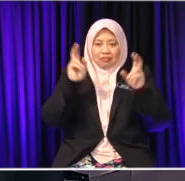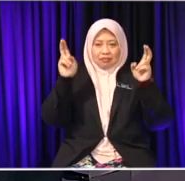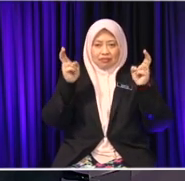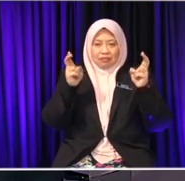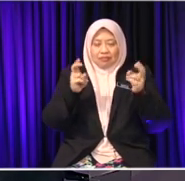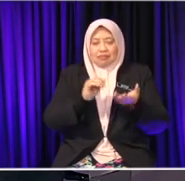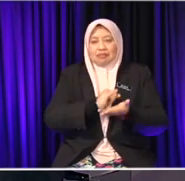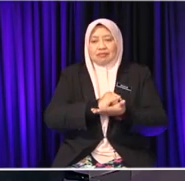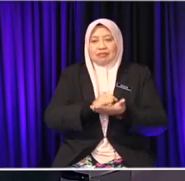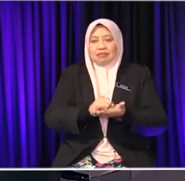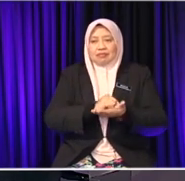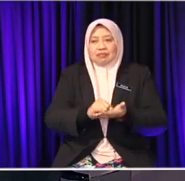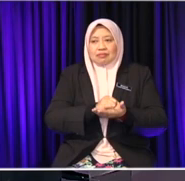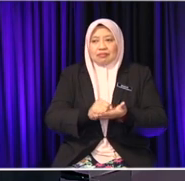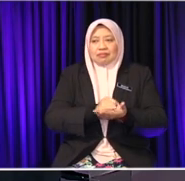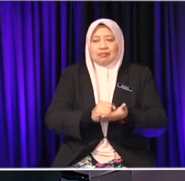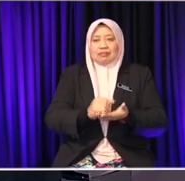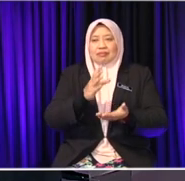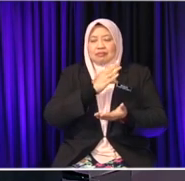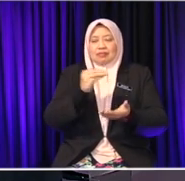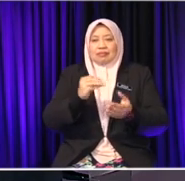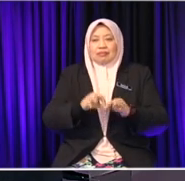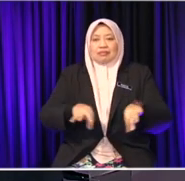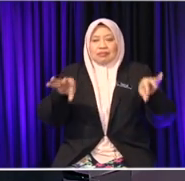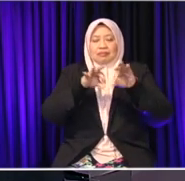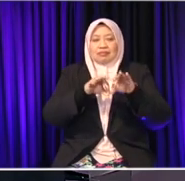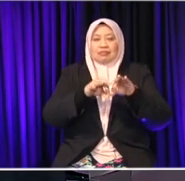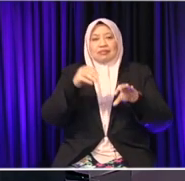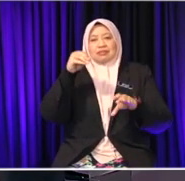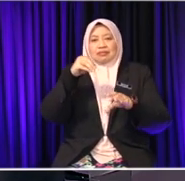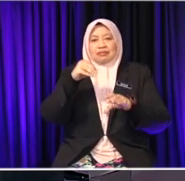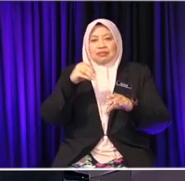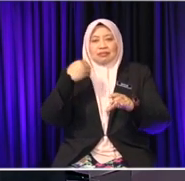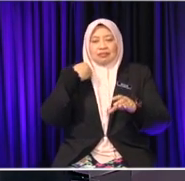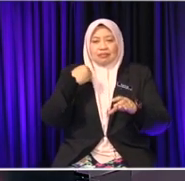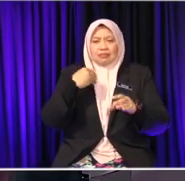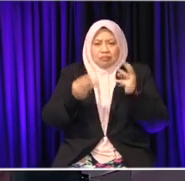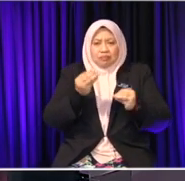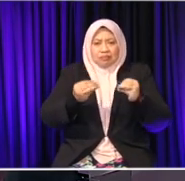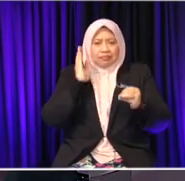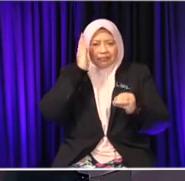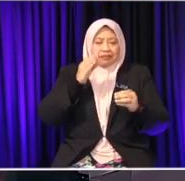salah satunya dan sangat penting dan sangat berpotensi diuji dalam pemeriksaan kita nanti Oke